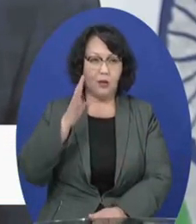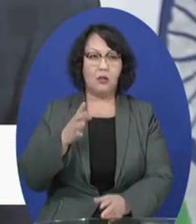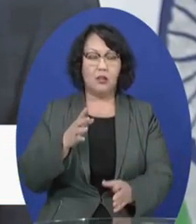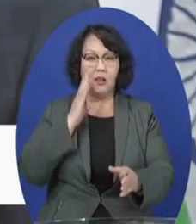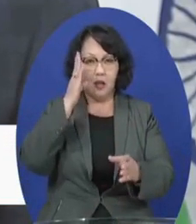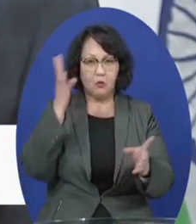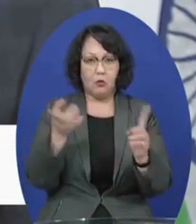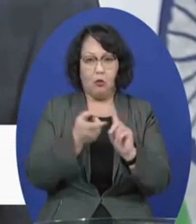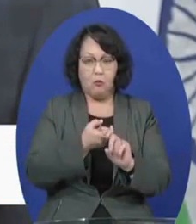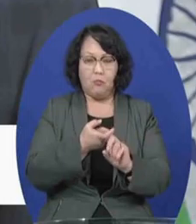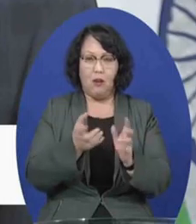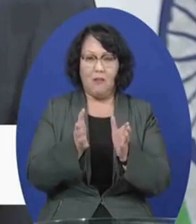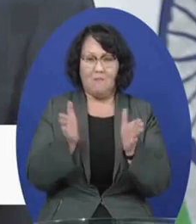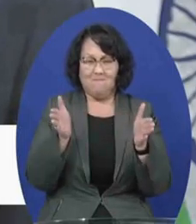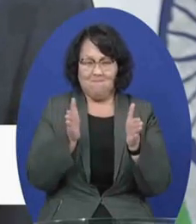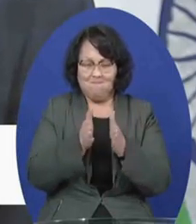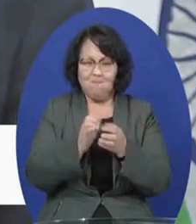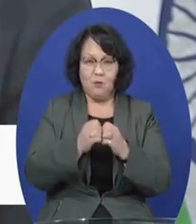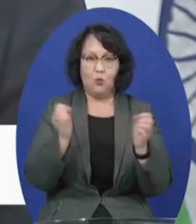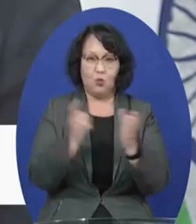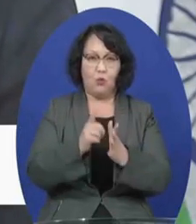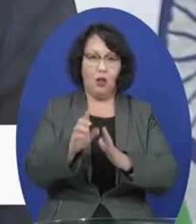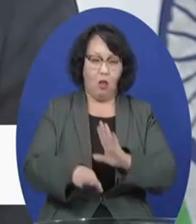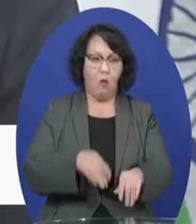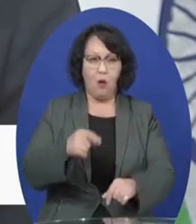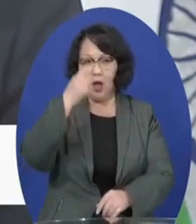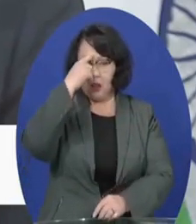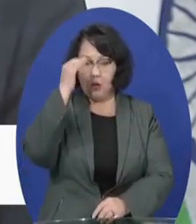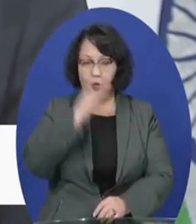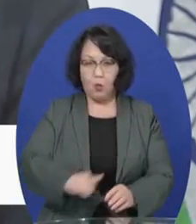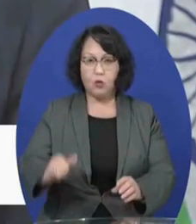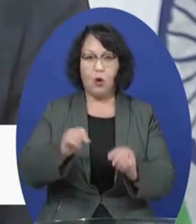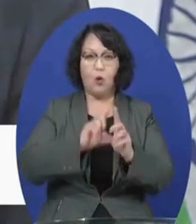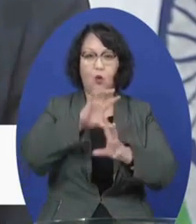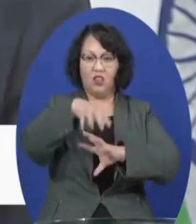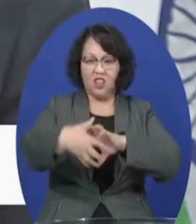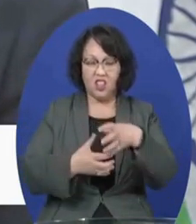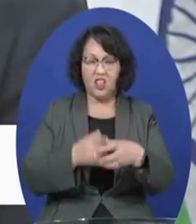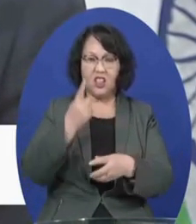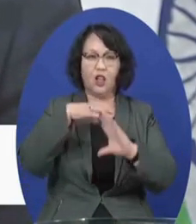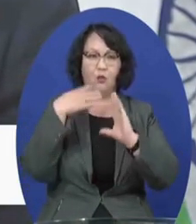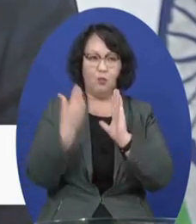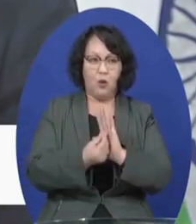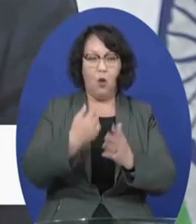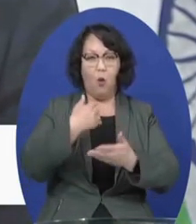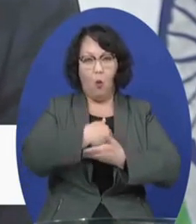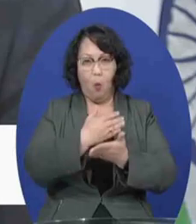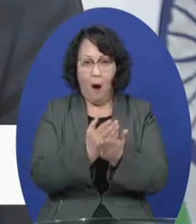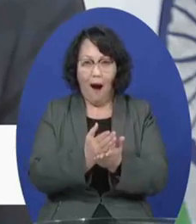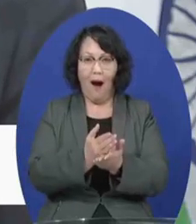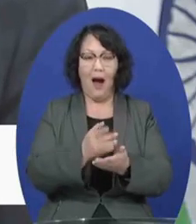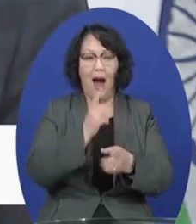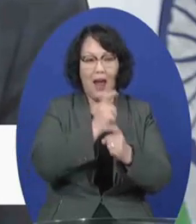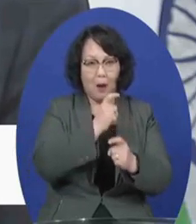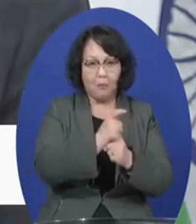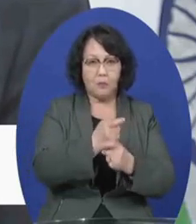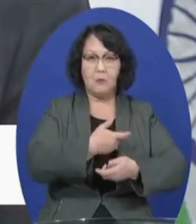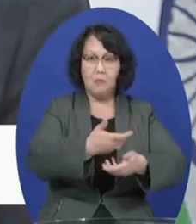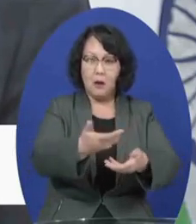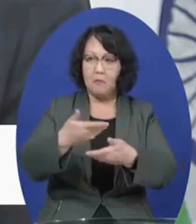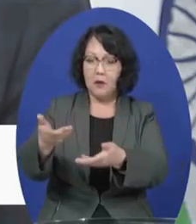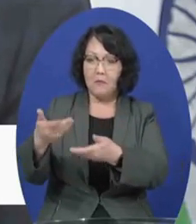холбогдлыг харуулж байгаа юм. Энэтхэг улс ертөнцийг нэг гэр бүл гэж үздэг бүг бид хуваалцах халамжлах гэдэгт итгэдэг бөгөөд энэхүү